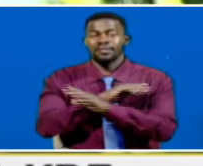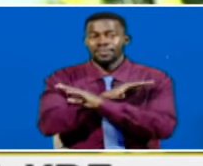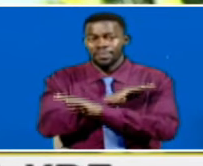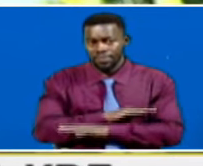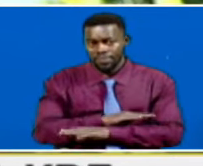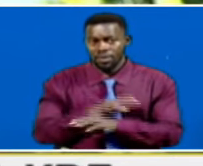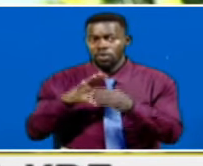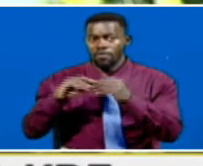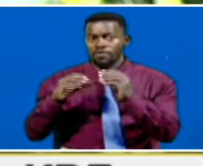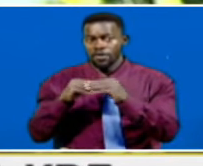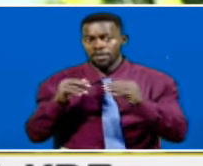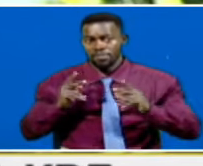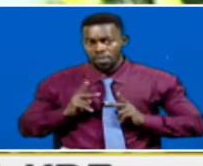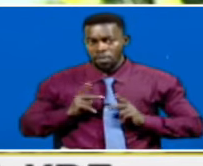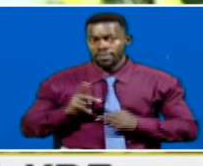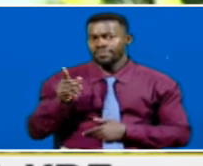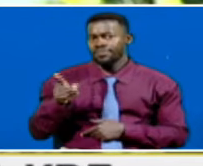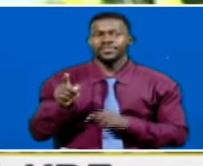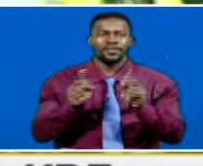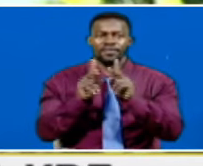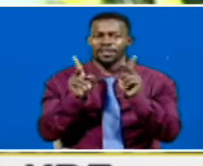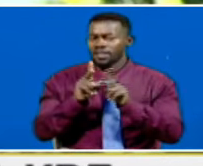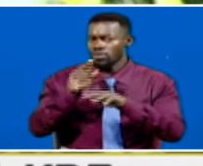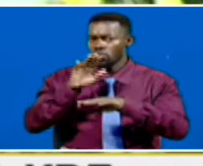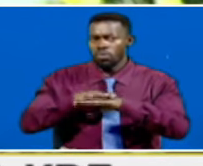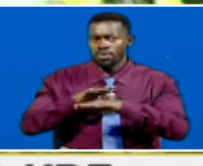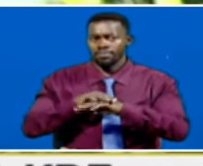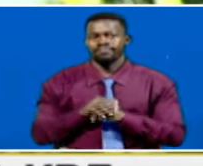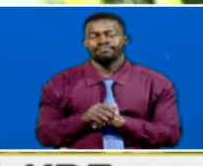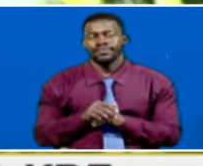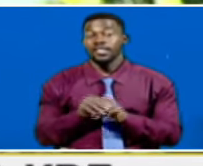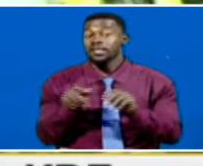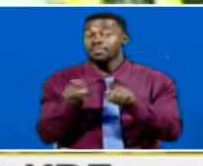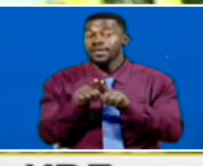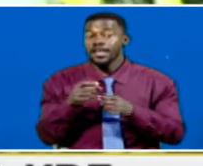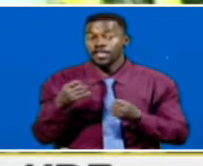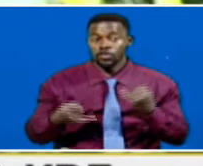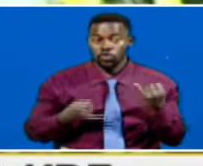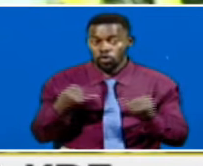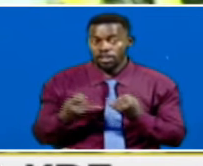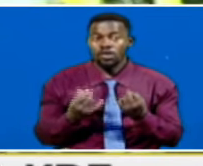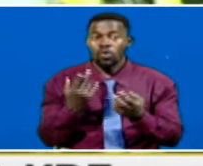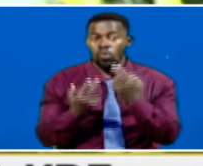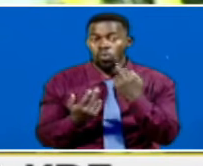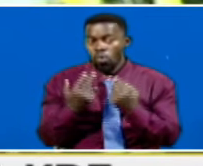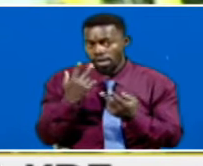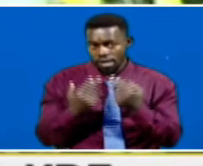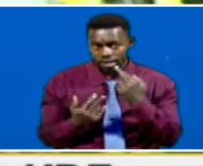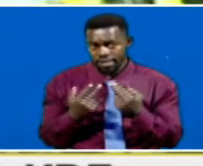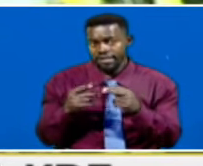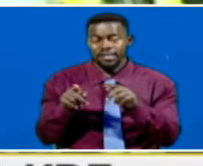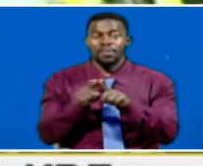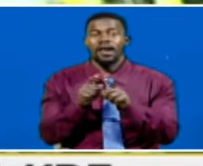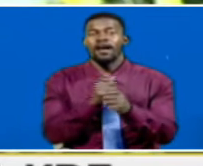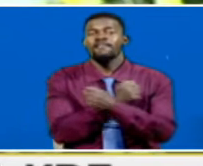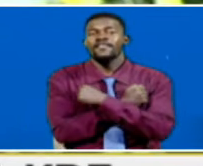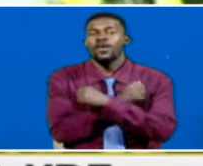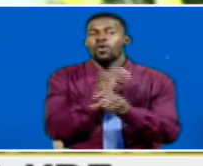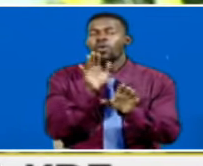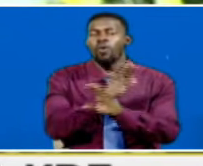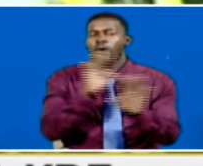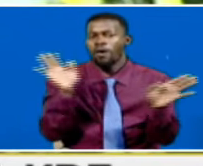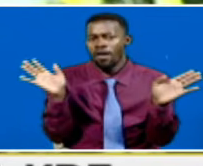she was unmatched. She enjoyed cooking and loved all things